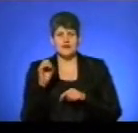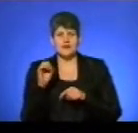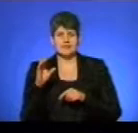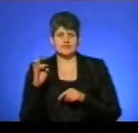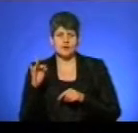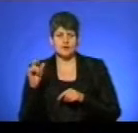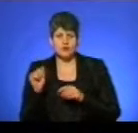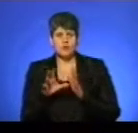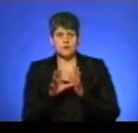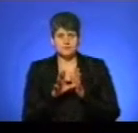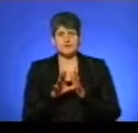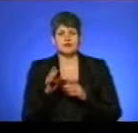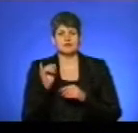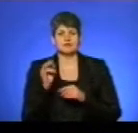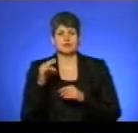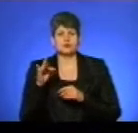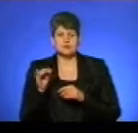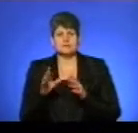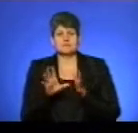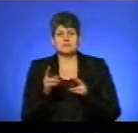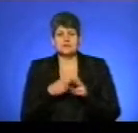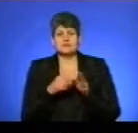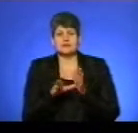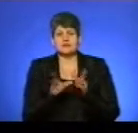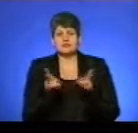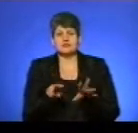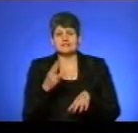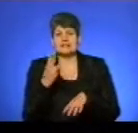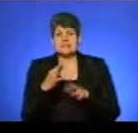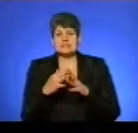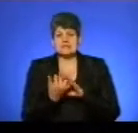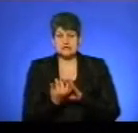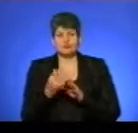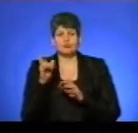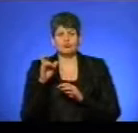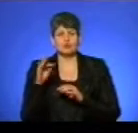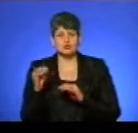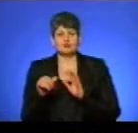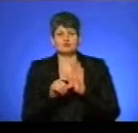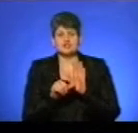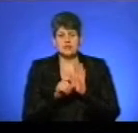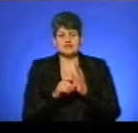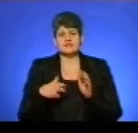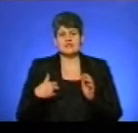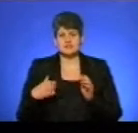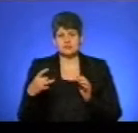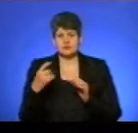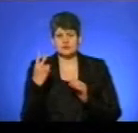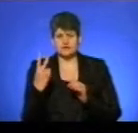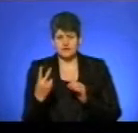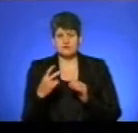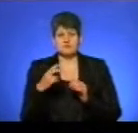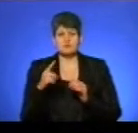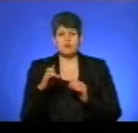Дорош. За його словами, знеструмлені були 3 села у Берщівському районі, 4 у Бучицькому, 6 сіл у Заліщицькому, 2 у